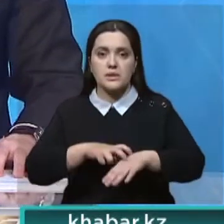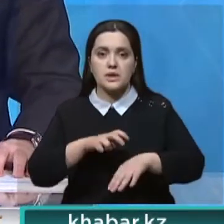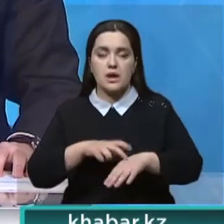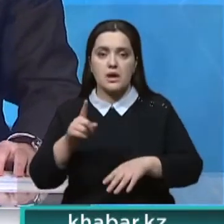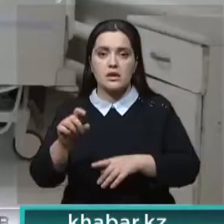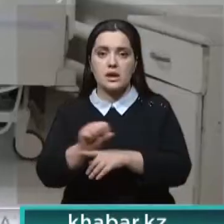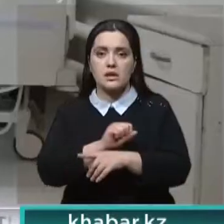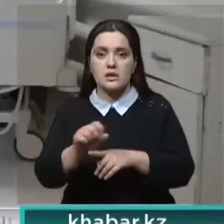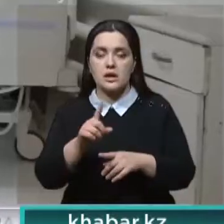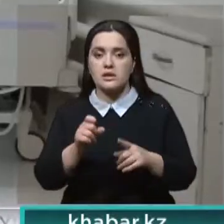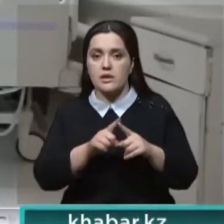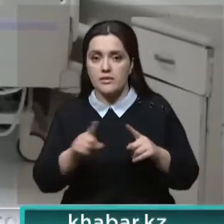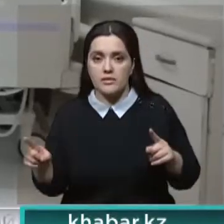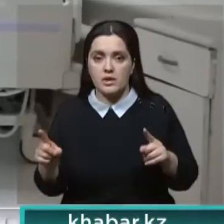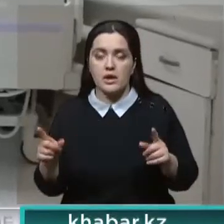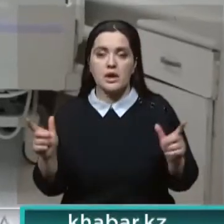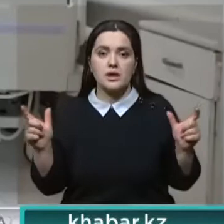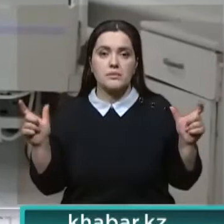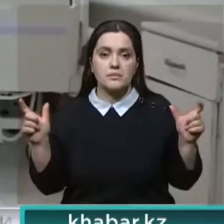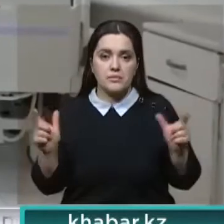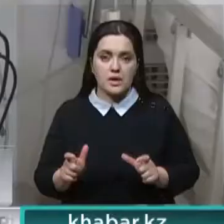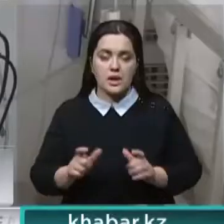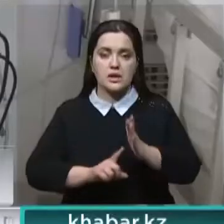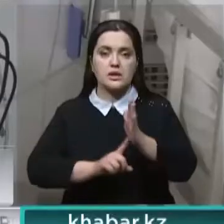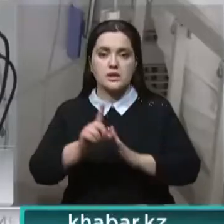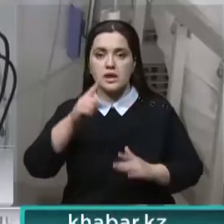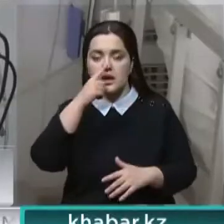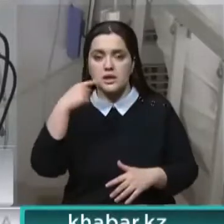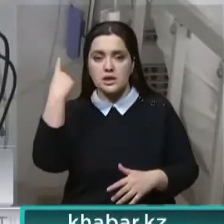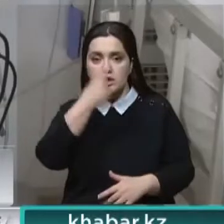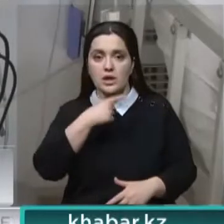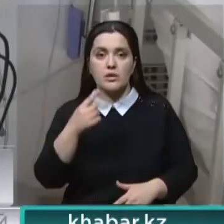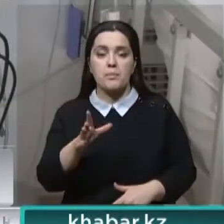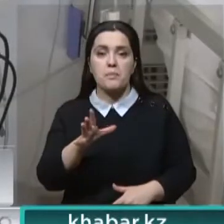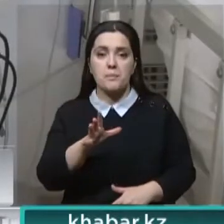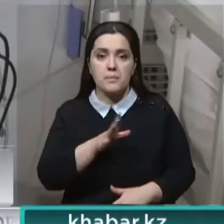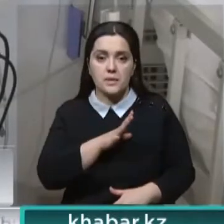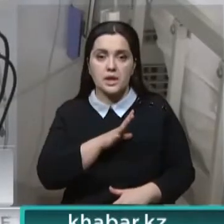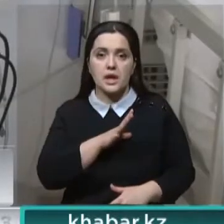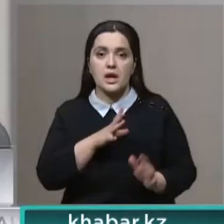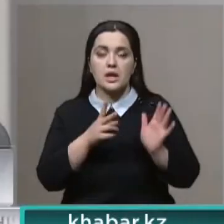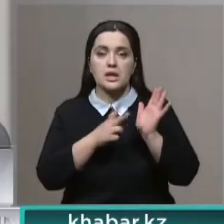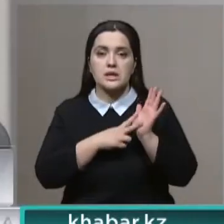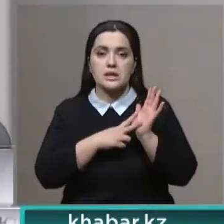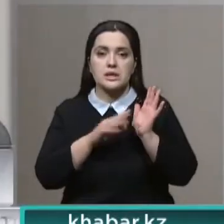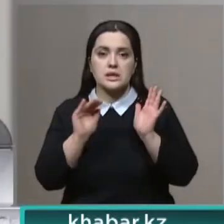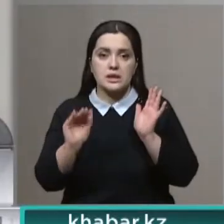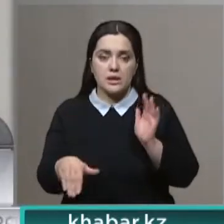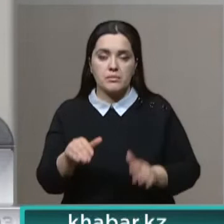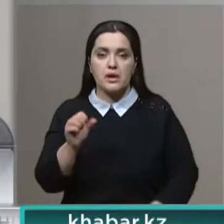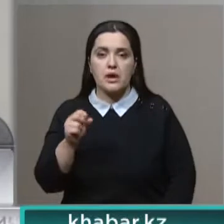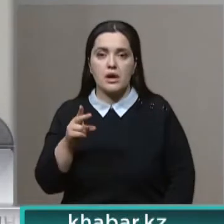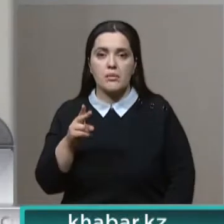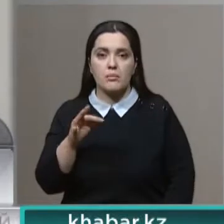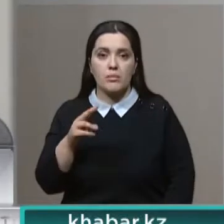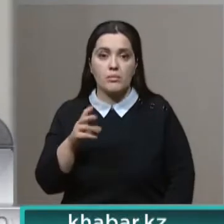По словам врачей, в регионе это антирекорд за весь период пандемии. С начала года было инфицировано